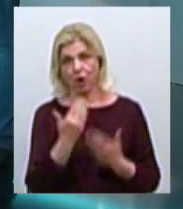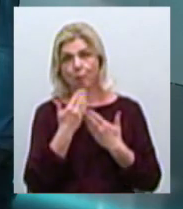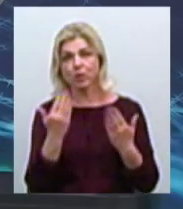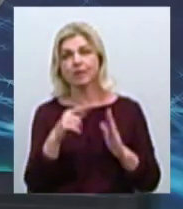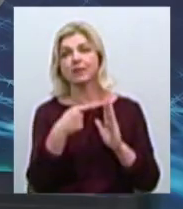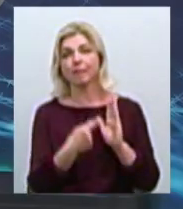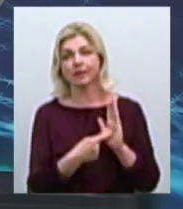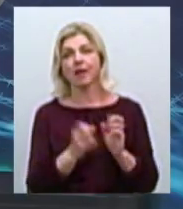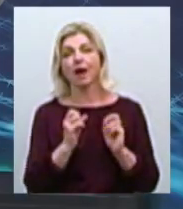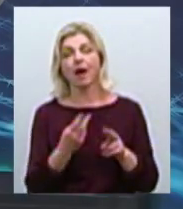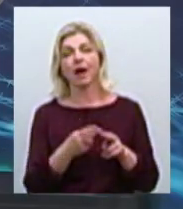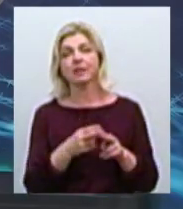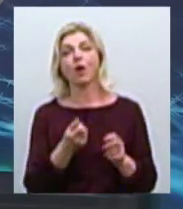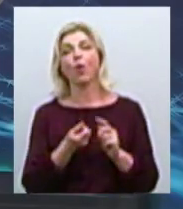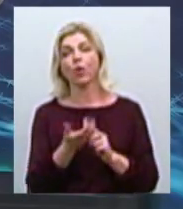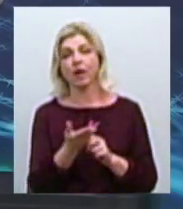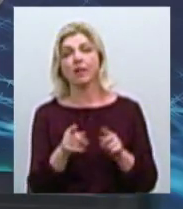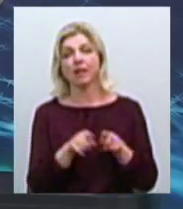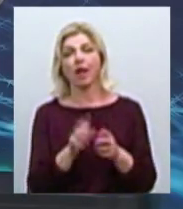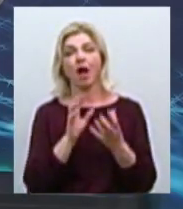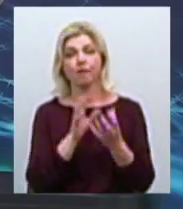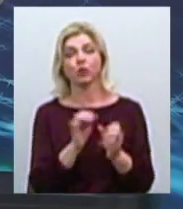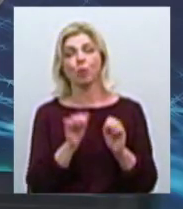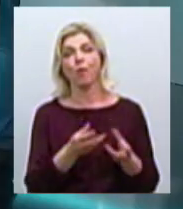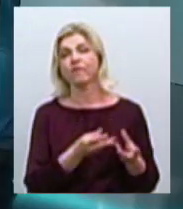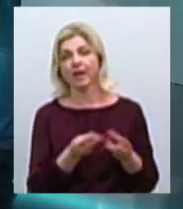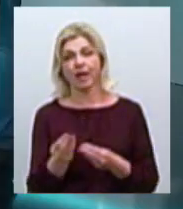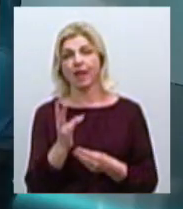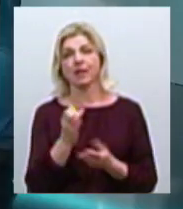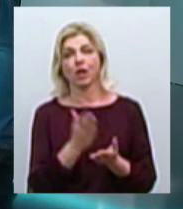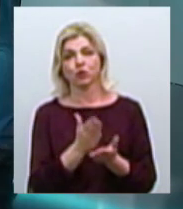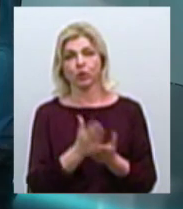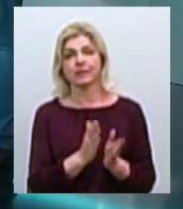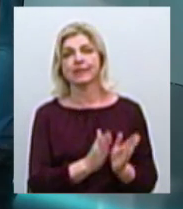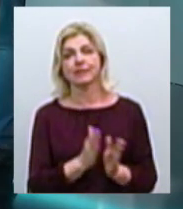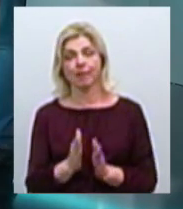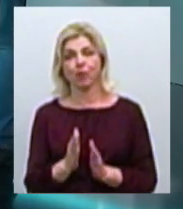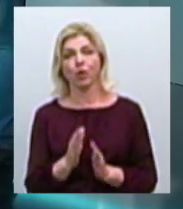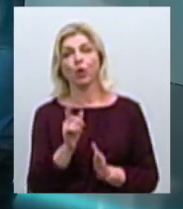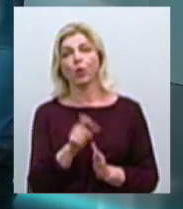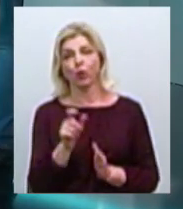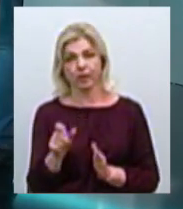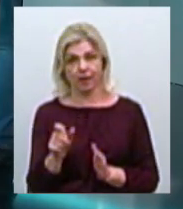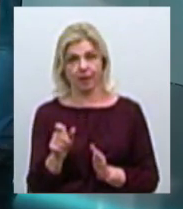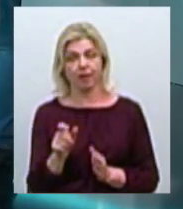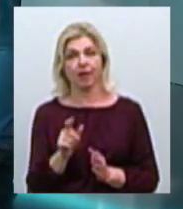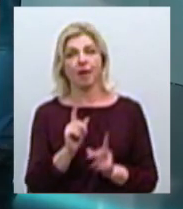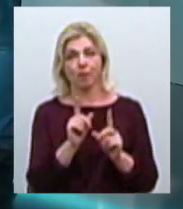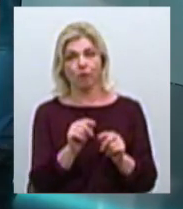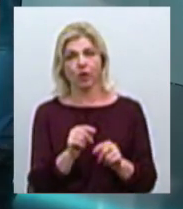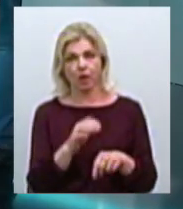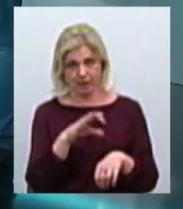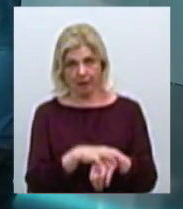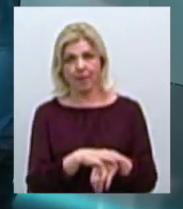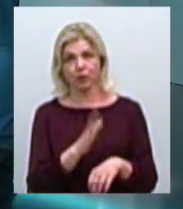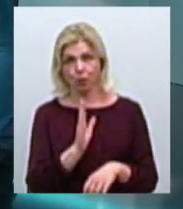Як ця кількість і саме таких автобусів може вплинути на існуючу систему пасажироперевезень? Чи помітно це буде,